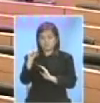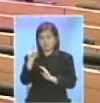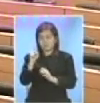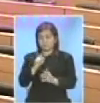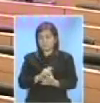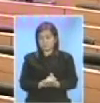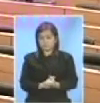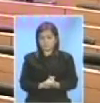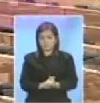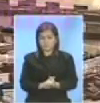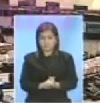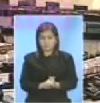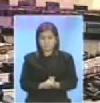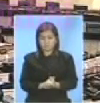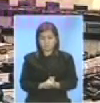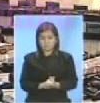ราย